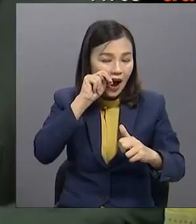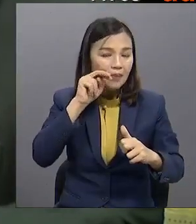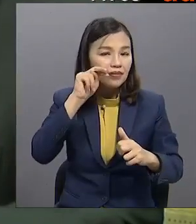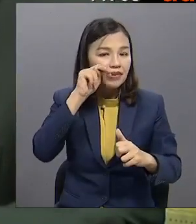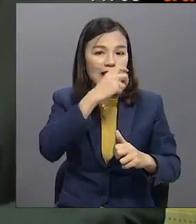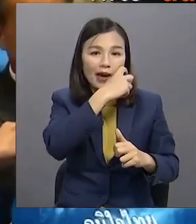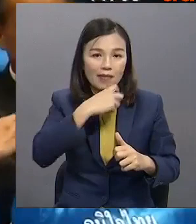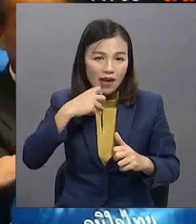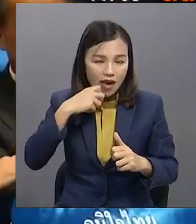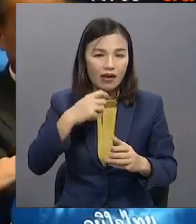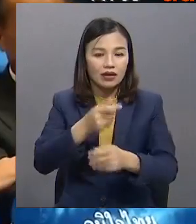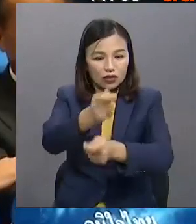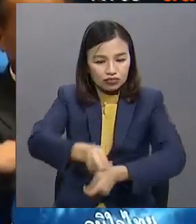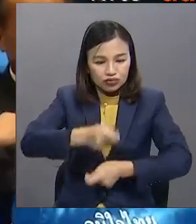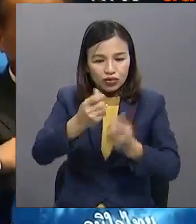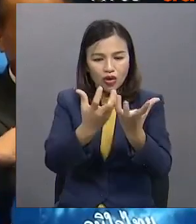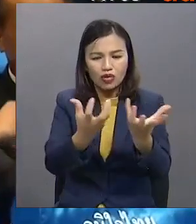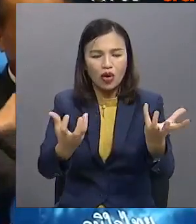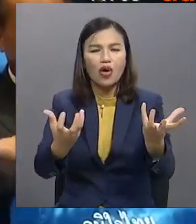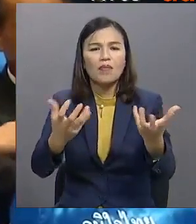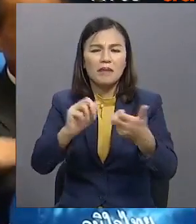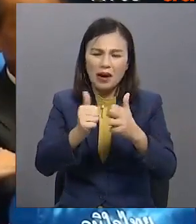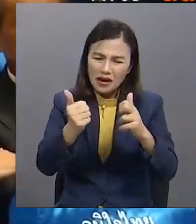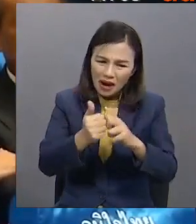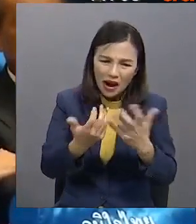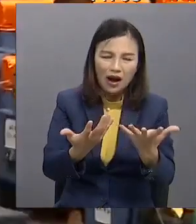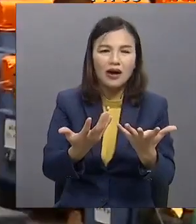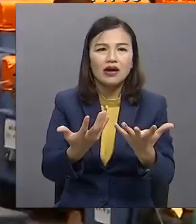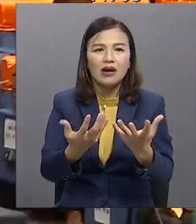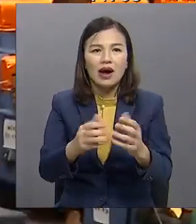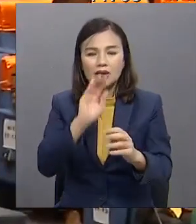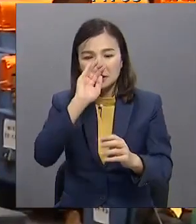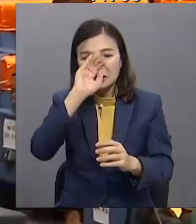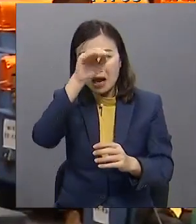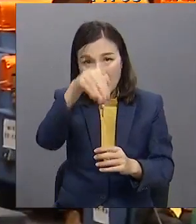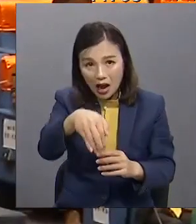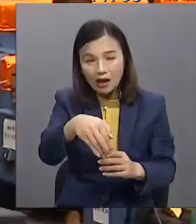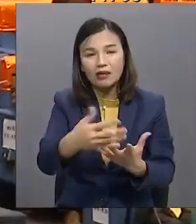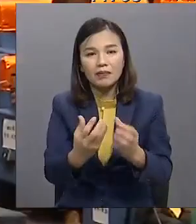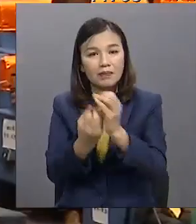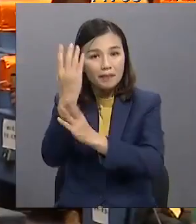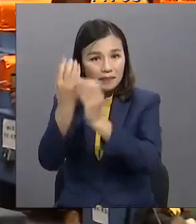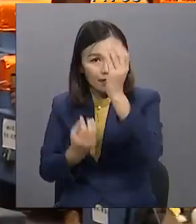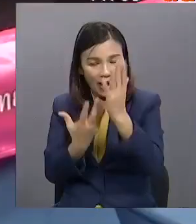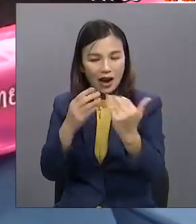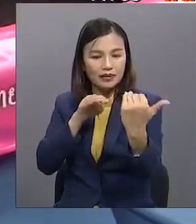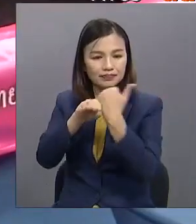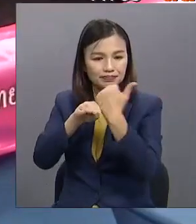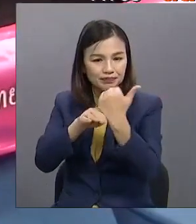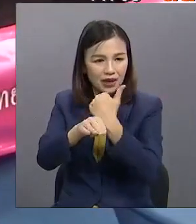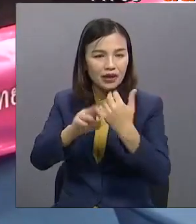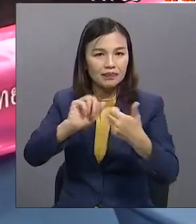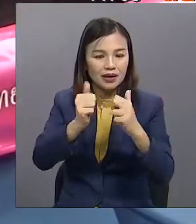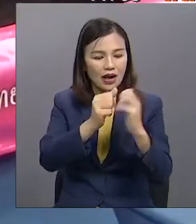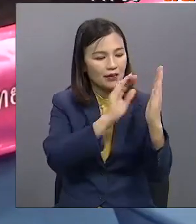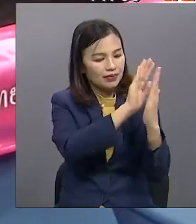พืชผลการเกษตรเสียหายจากภัยศัตรูพืชการบุกรุกของช้างป่าและปัญหาการก่อสร้างเส้นทางคมนาคมพื้นที่ต่างๆ